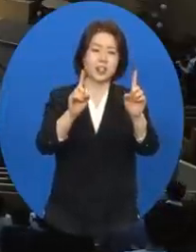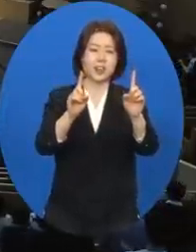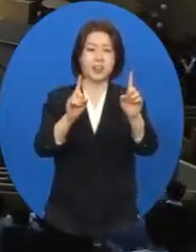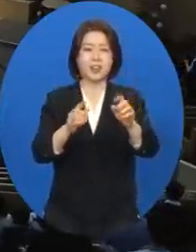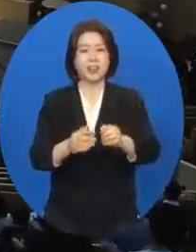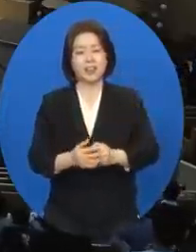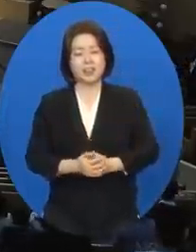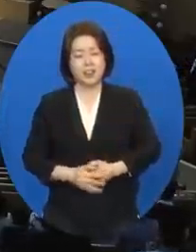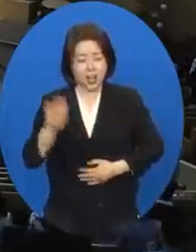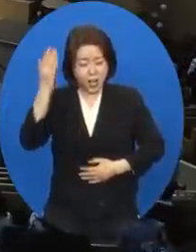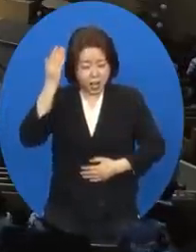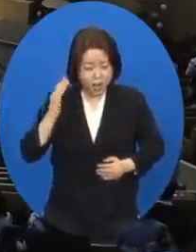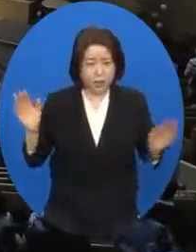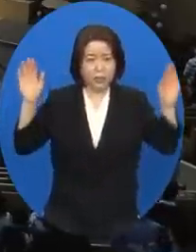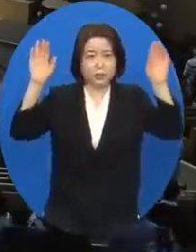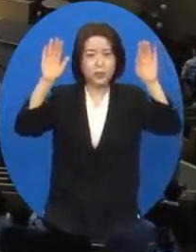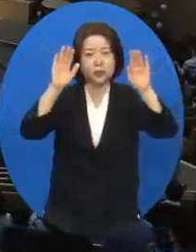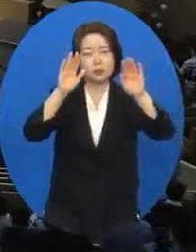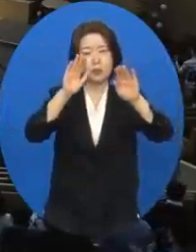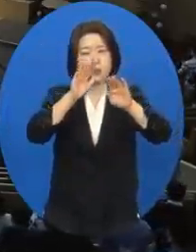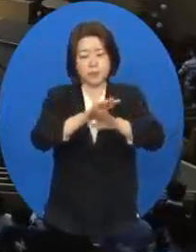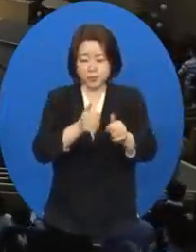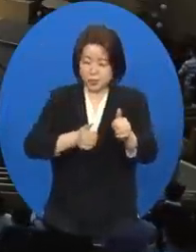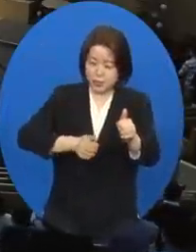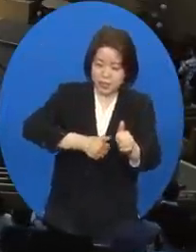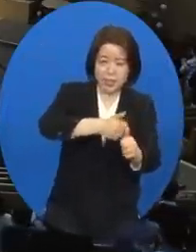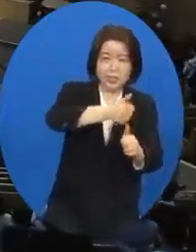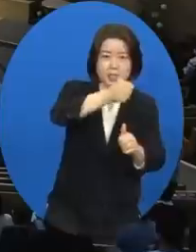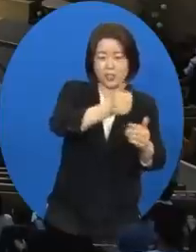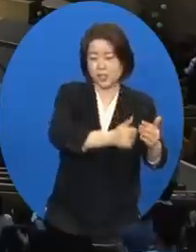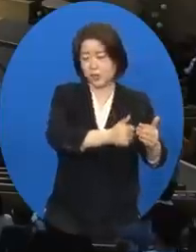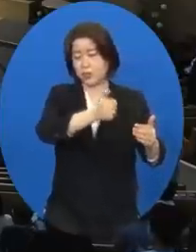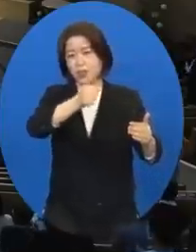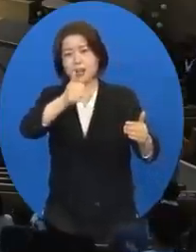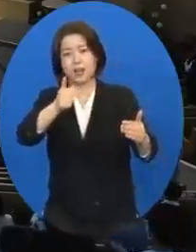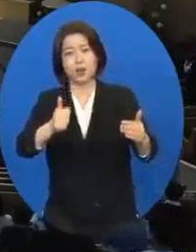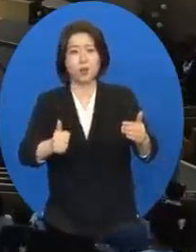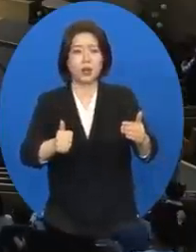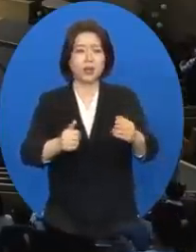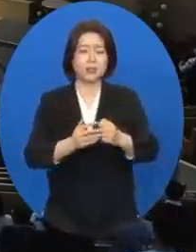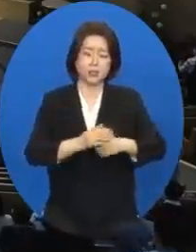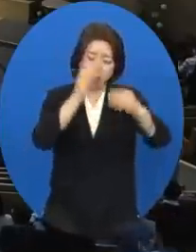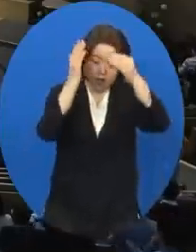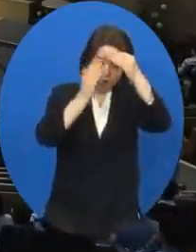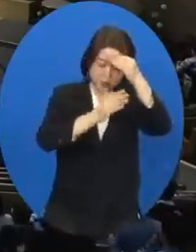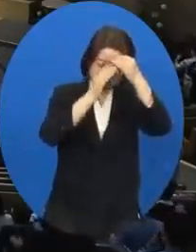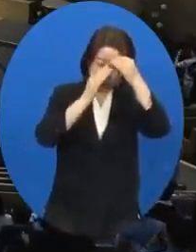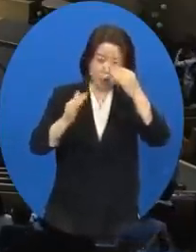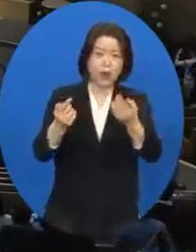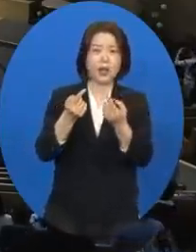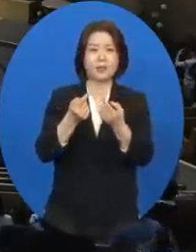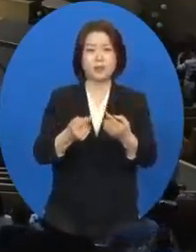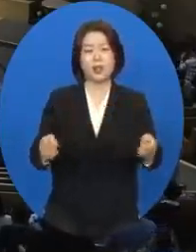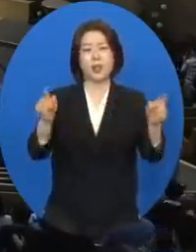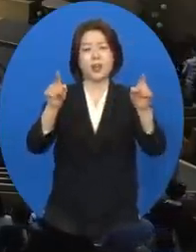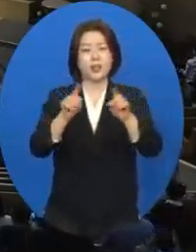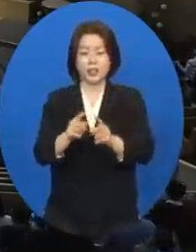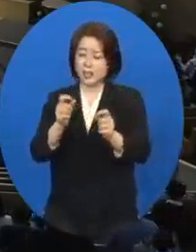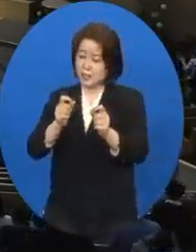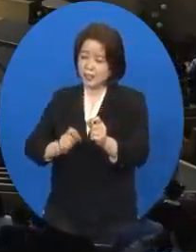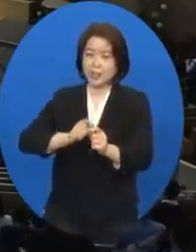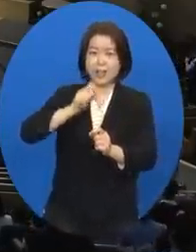we 으 으 꺼지게 돼 cowon 아 에